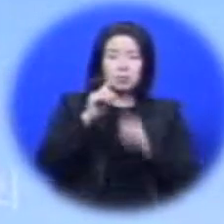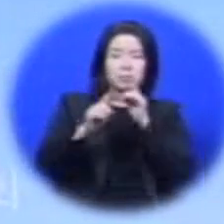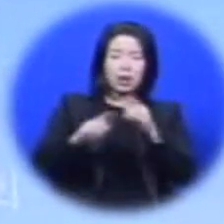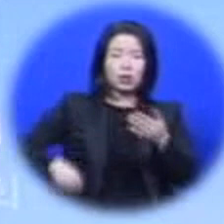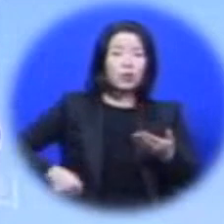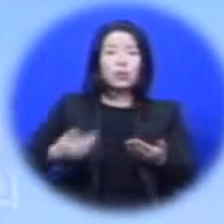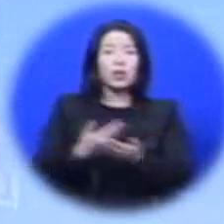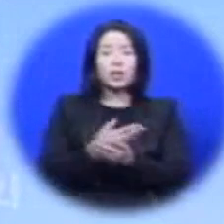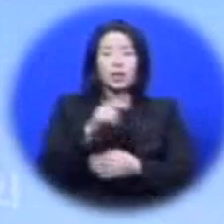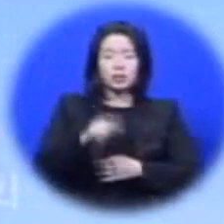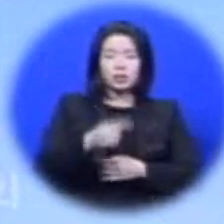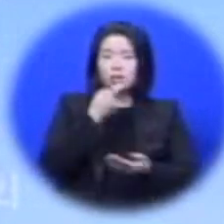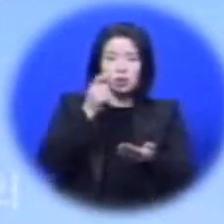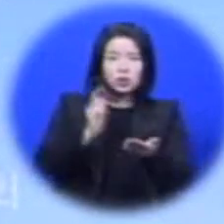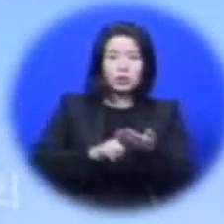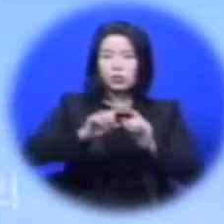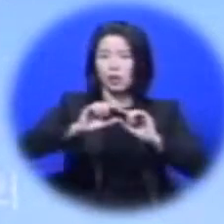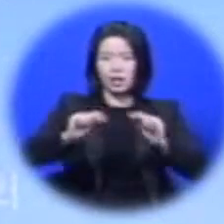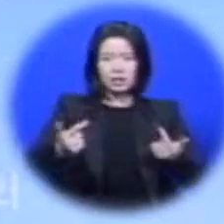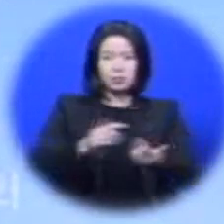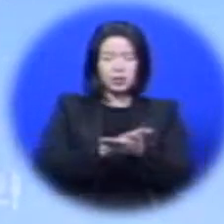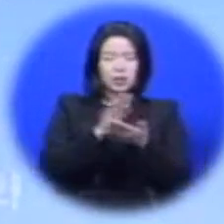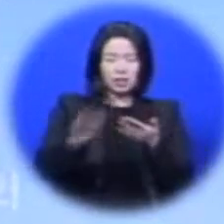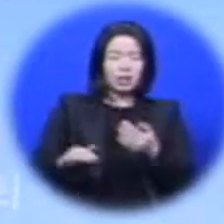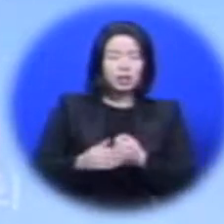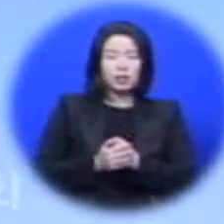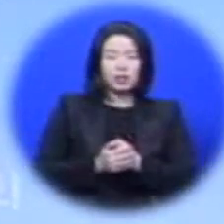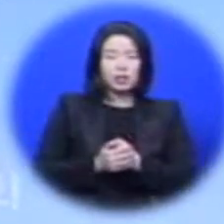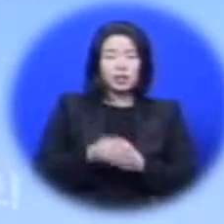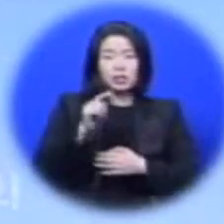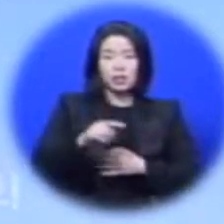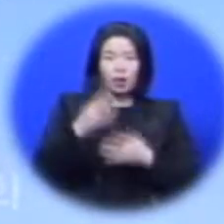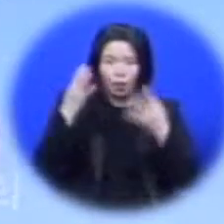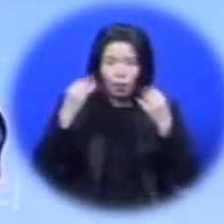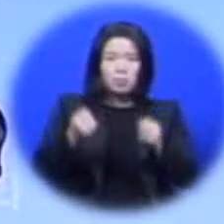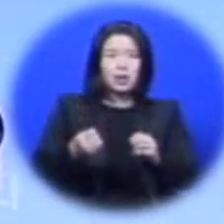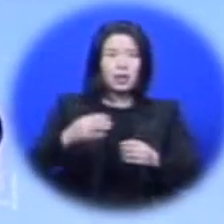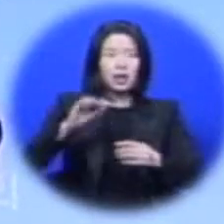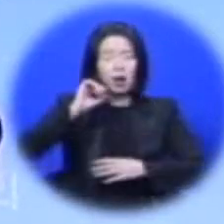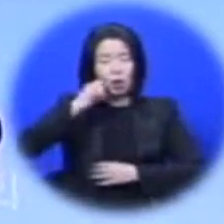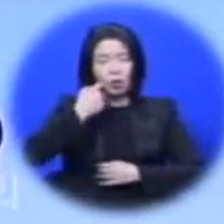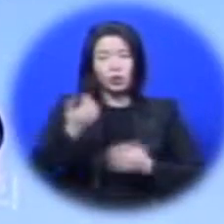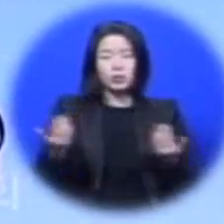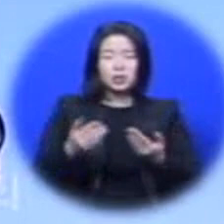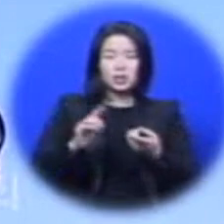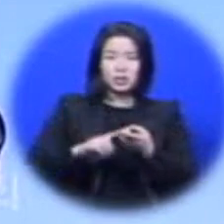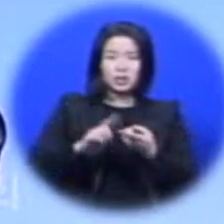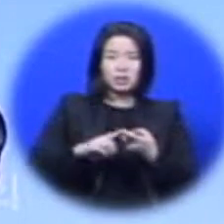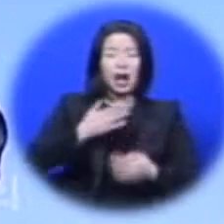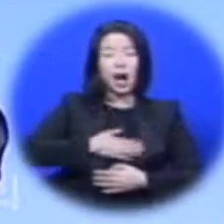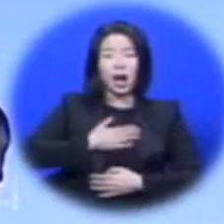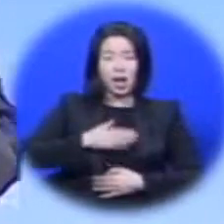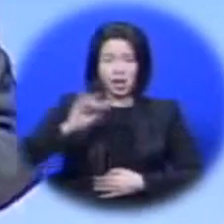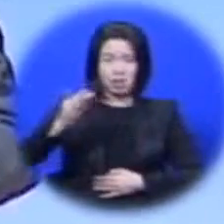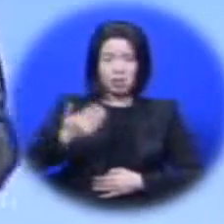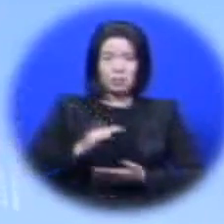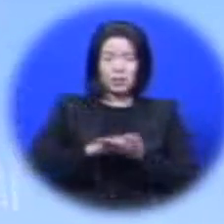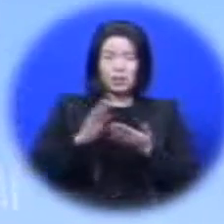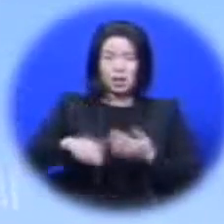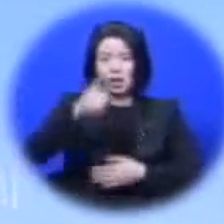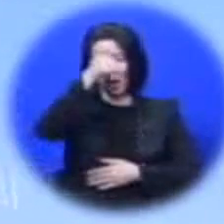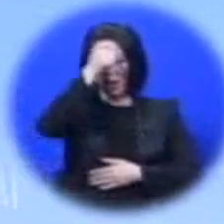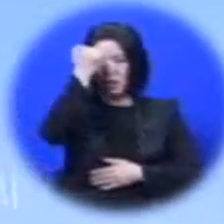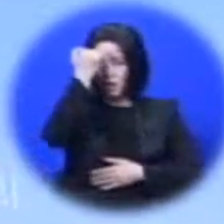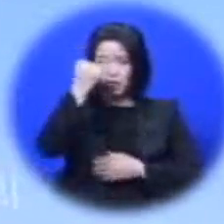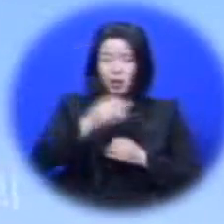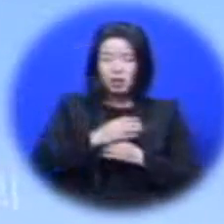회개하는 게 쉬운 것 같습니까? 그게 얼마나 어려운 일인지 아셔야 합니다. 아담과 하와가